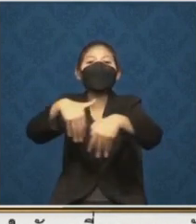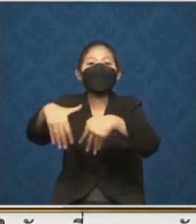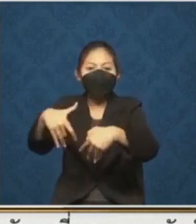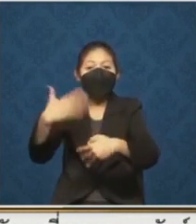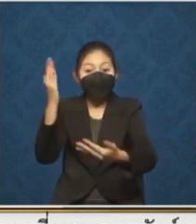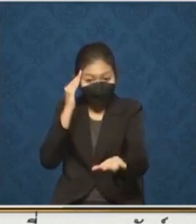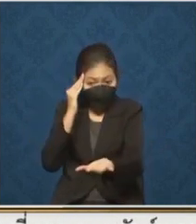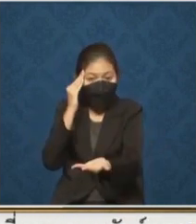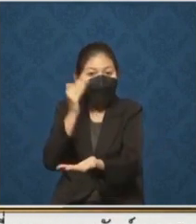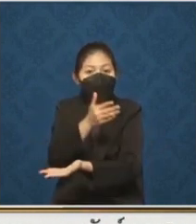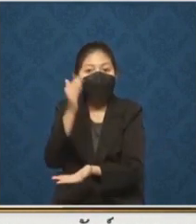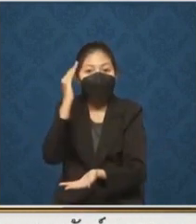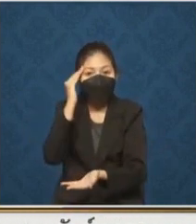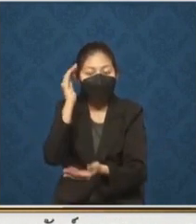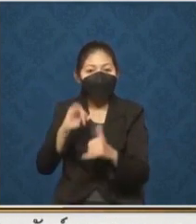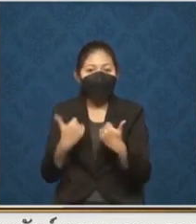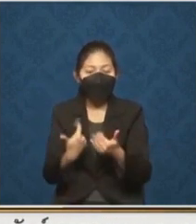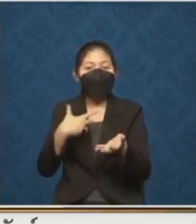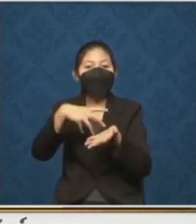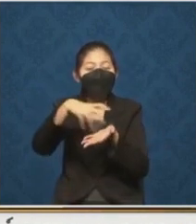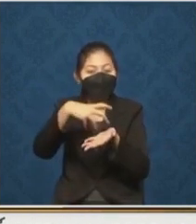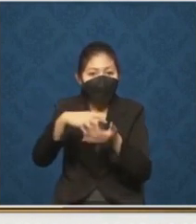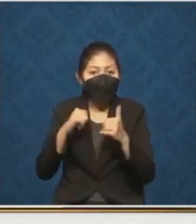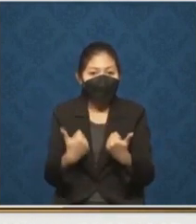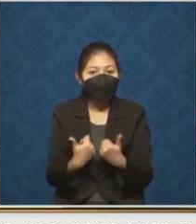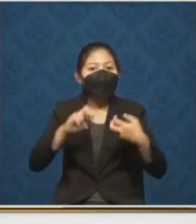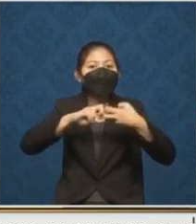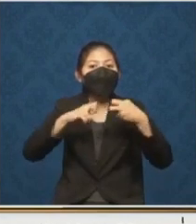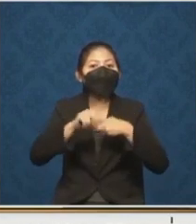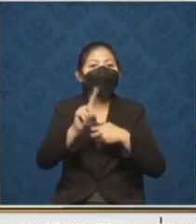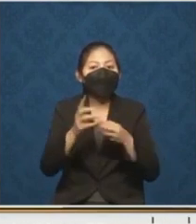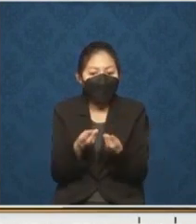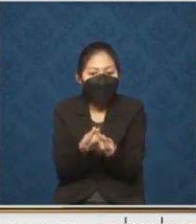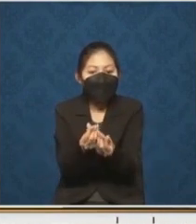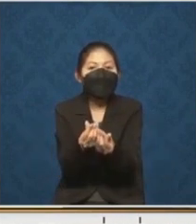ได้รบทราบด้วยสิ่ทผมจะมาพูดก็คือปัญหาที่ดิน